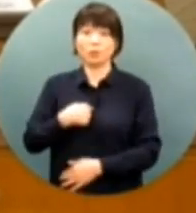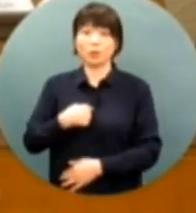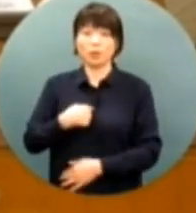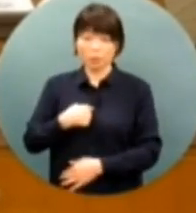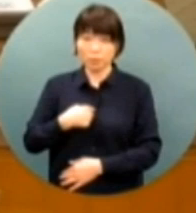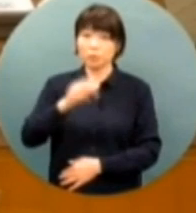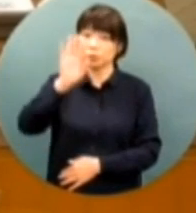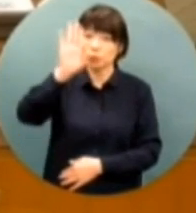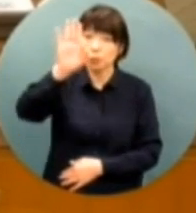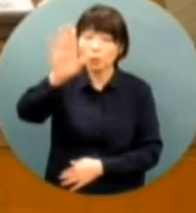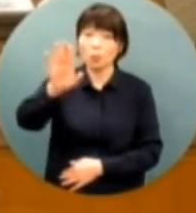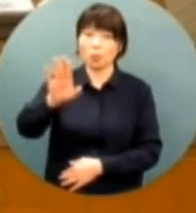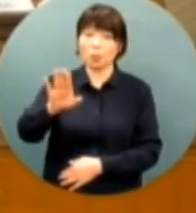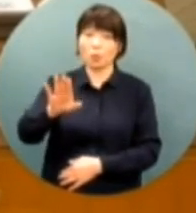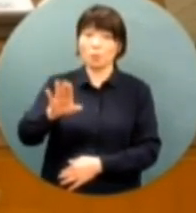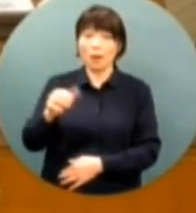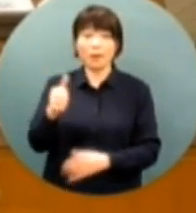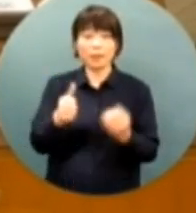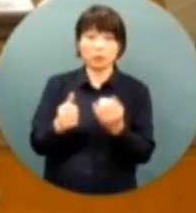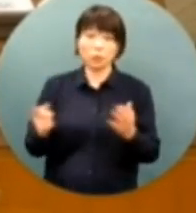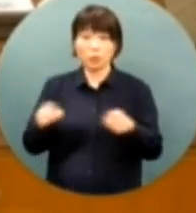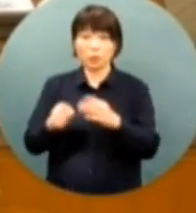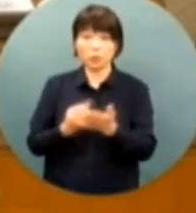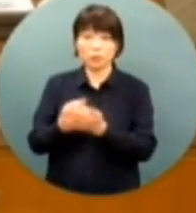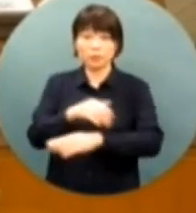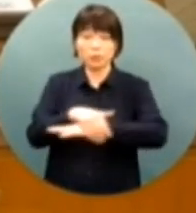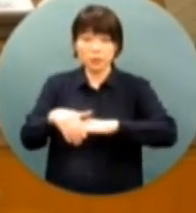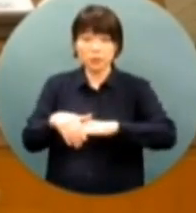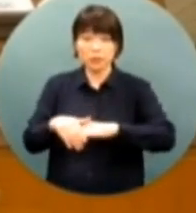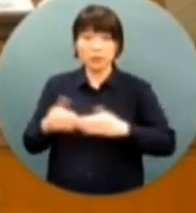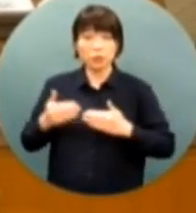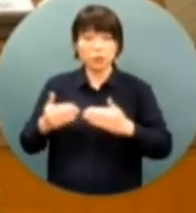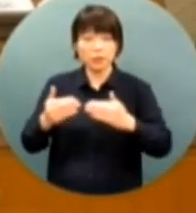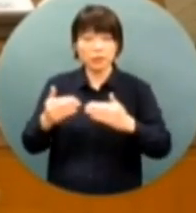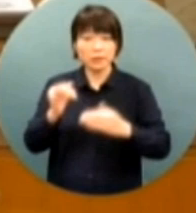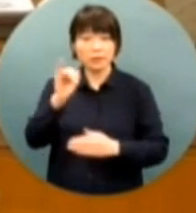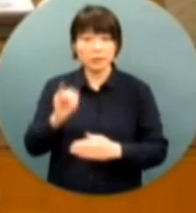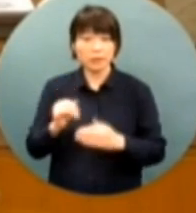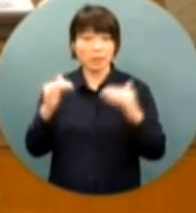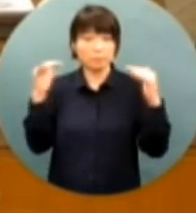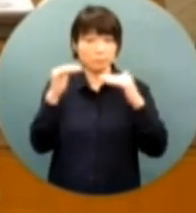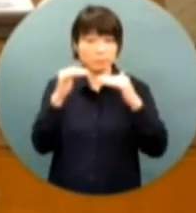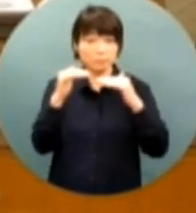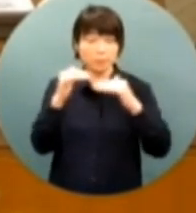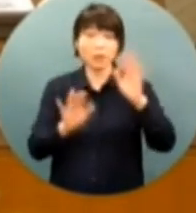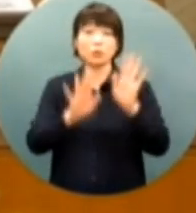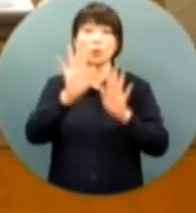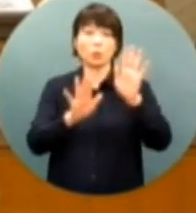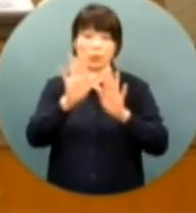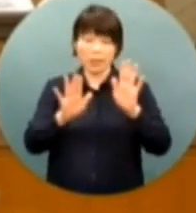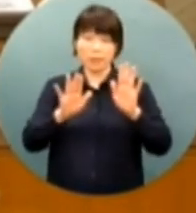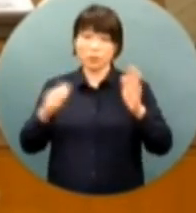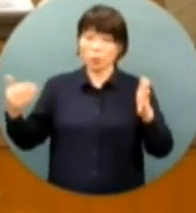後これが、男女共同参画推進委員の方で、審議されていると。いう状況でその最終